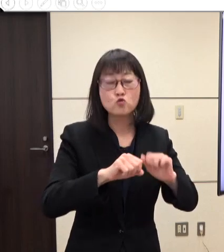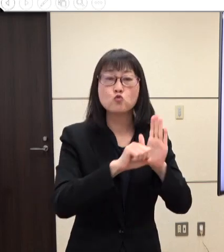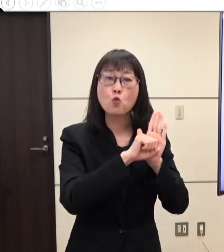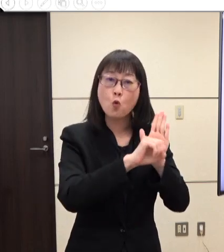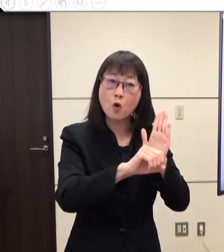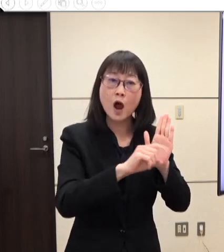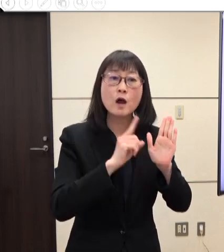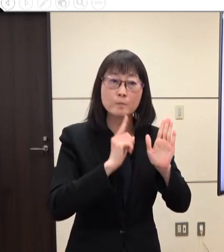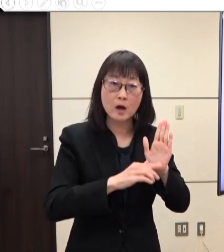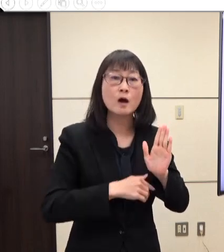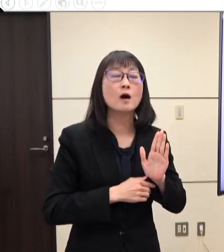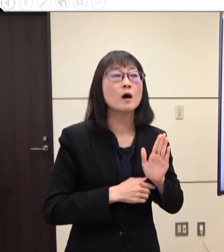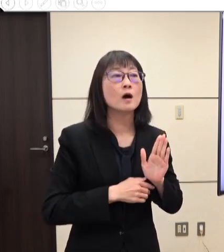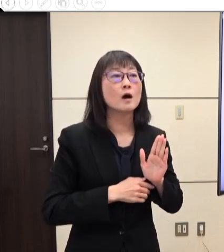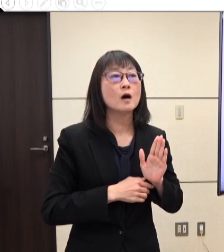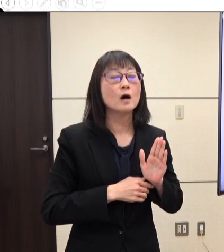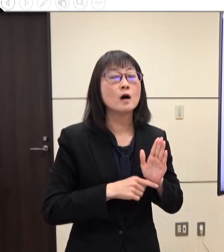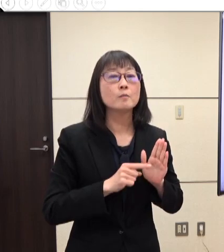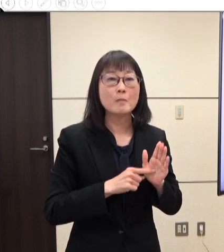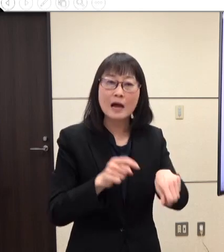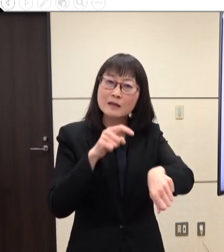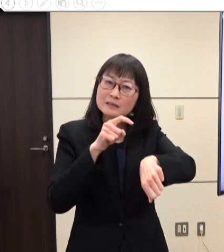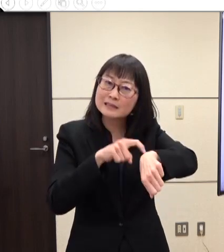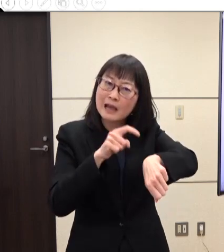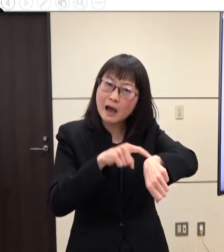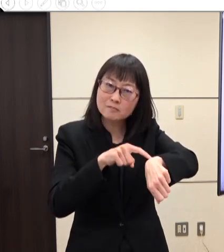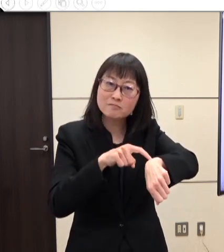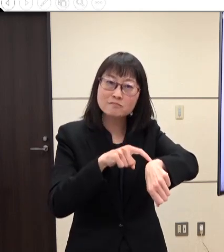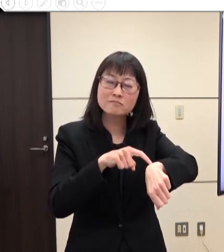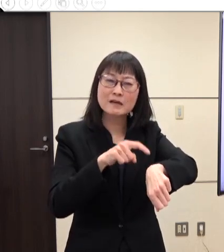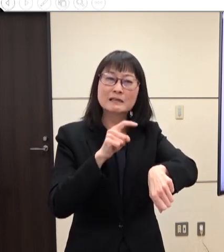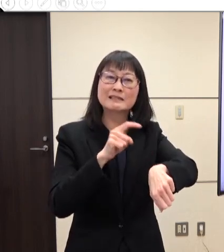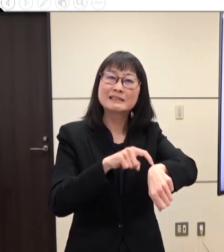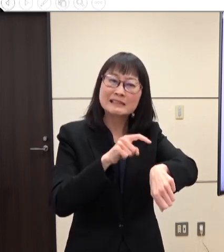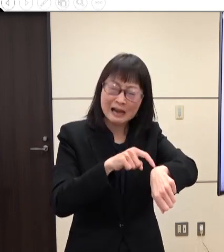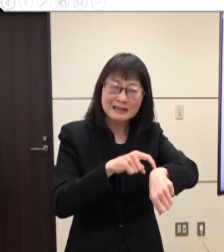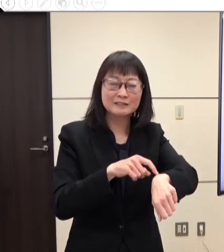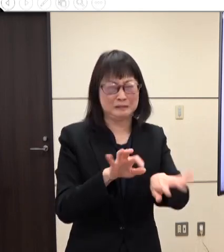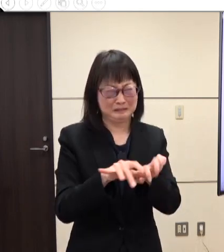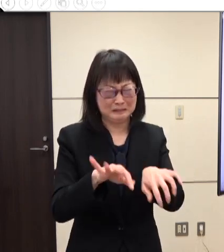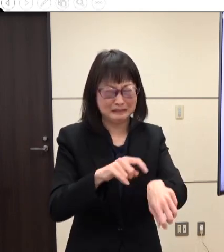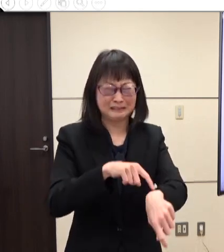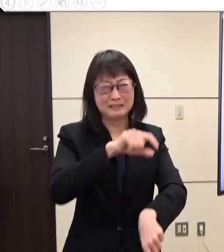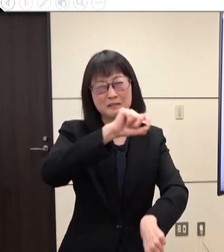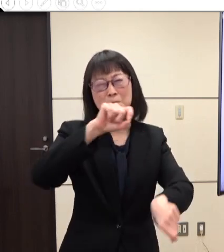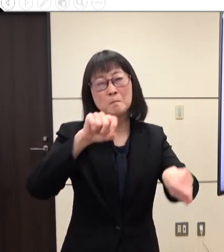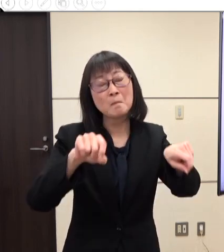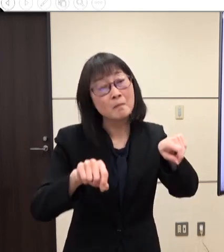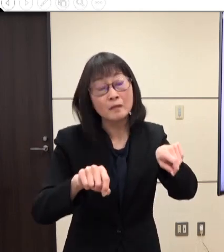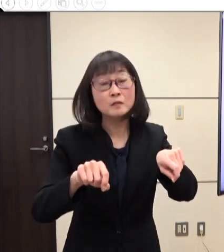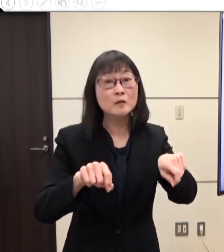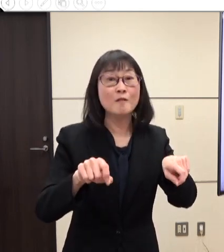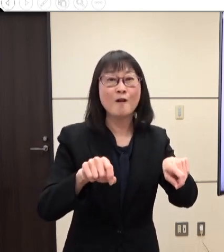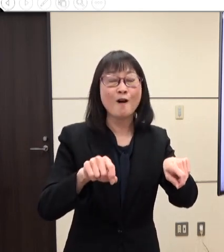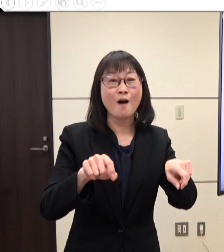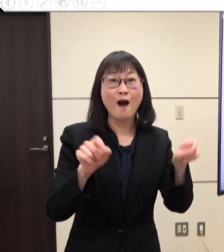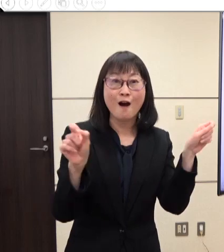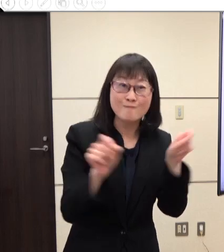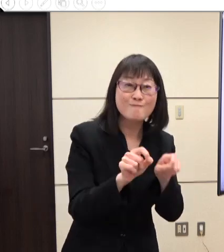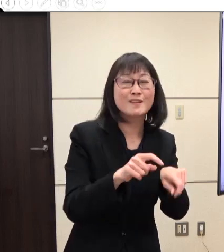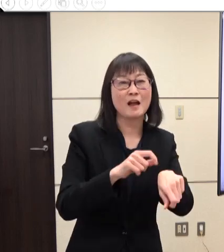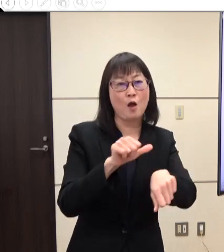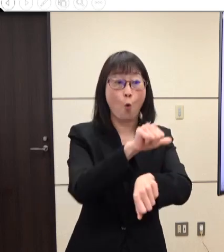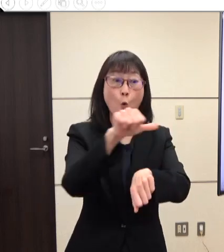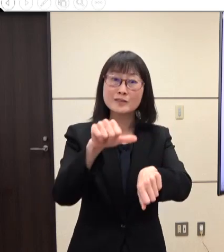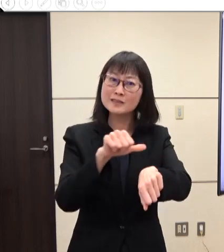討時間が非常にこう準備作業が省力化されて5時間ぐらい